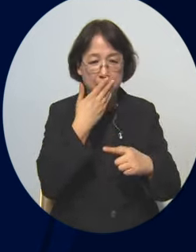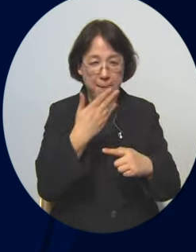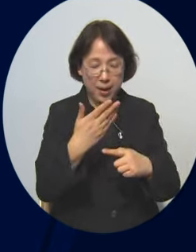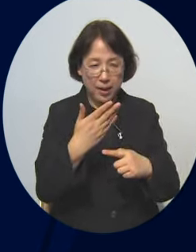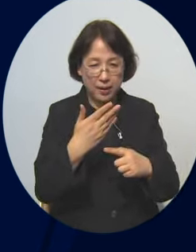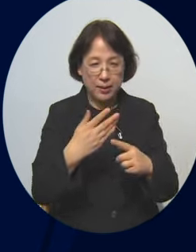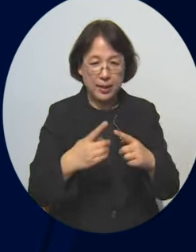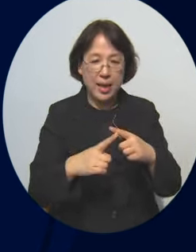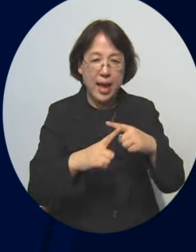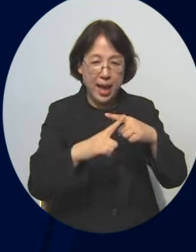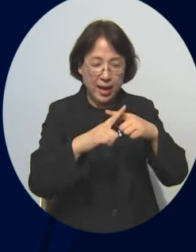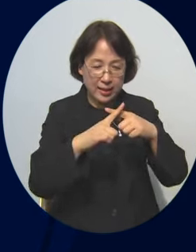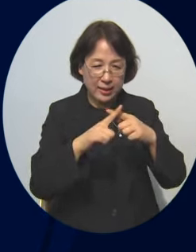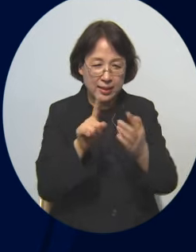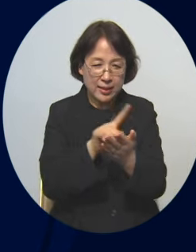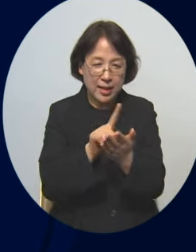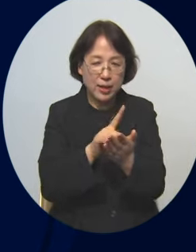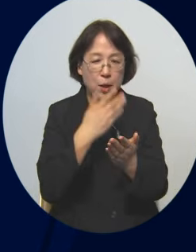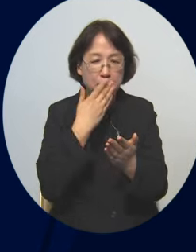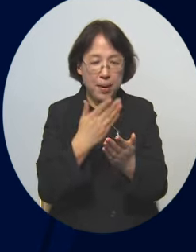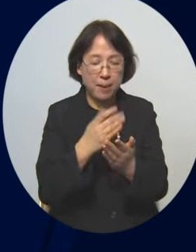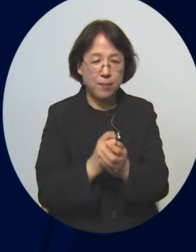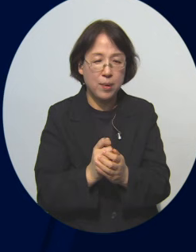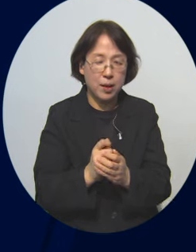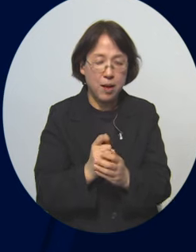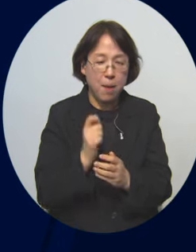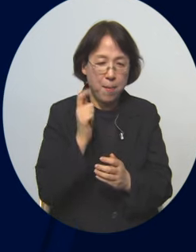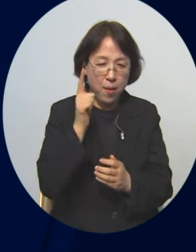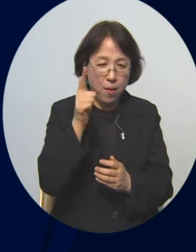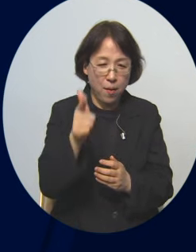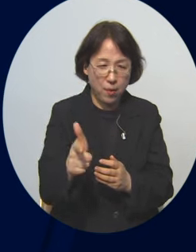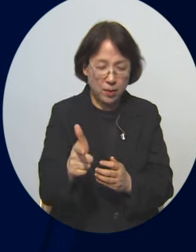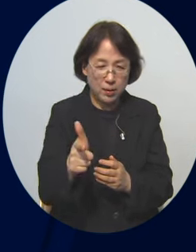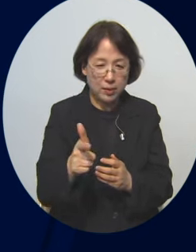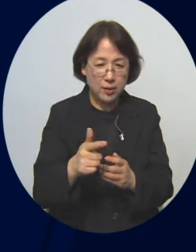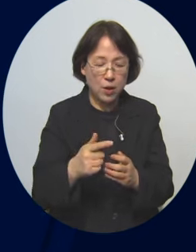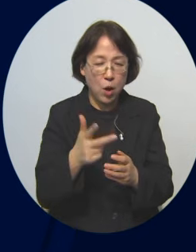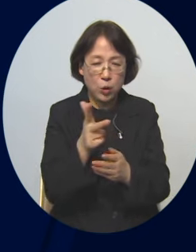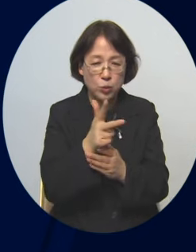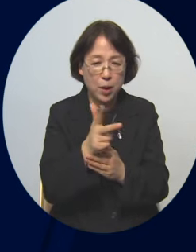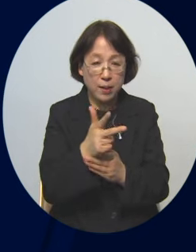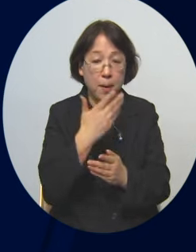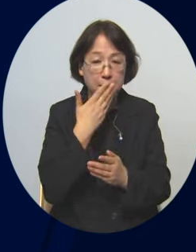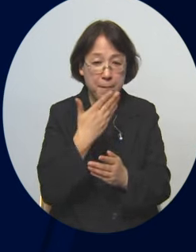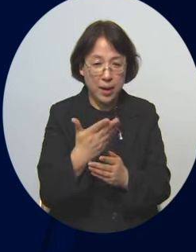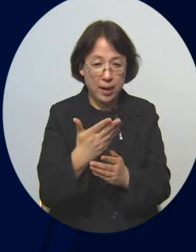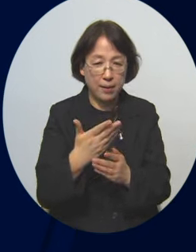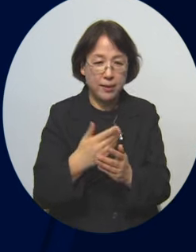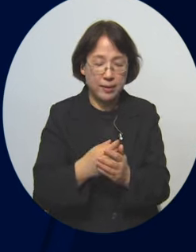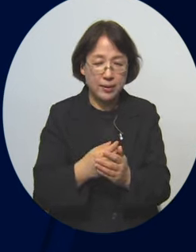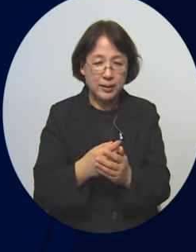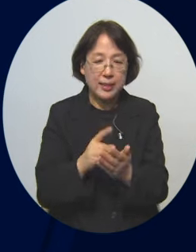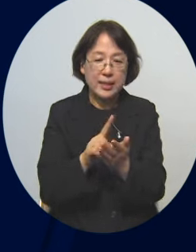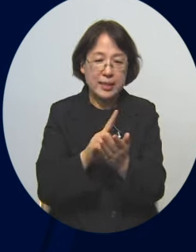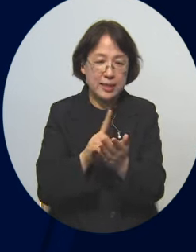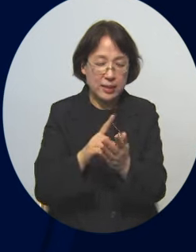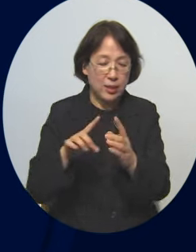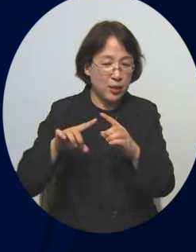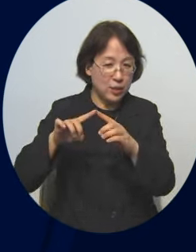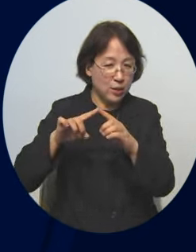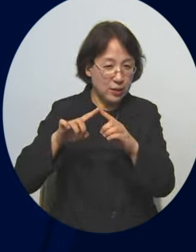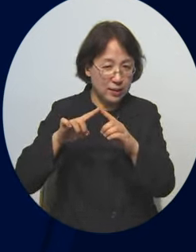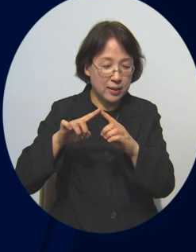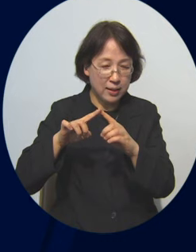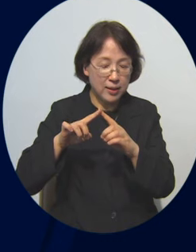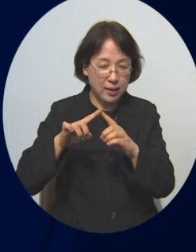장거리 X밴드 레이더와 수십 킬로미터 거리 표적을 고해상도로 촬영 탐지할 수 있는 디지털 전자광학